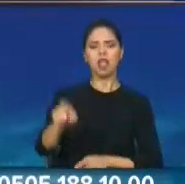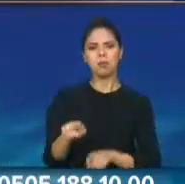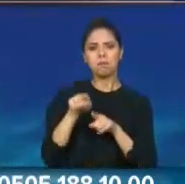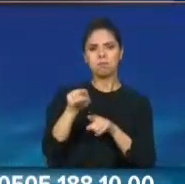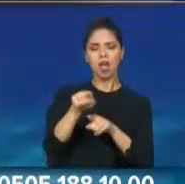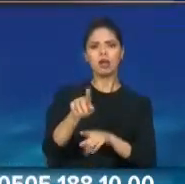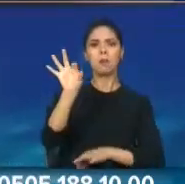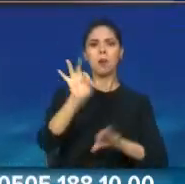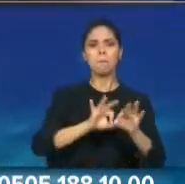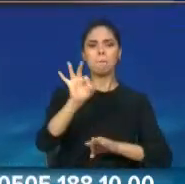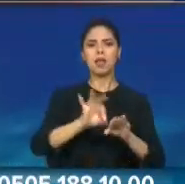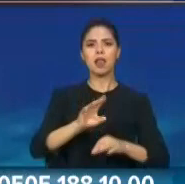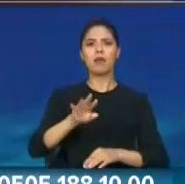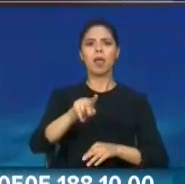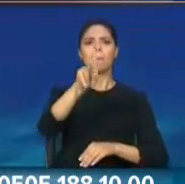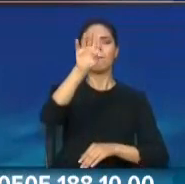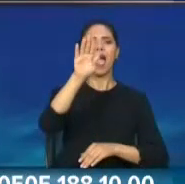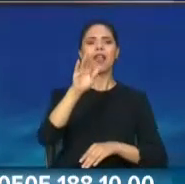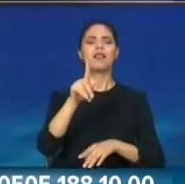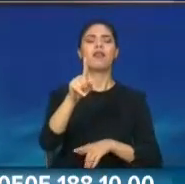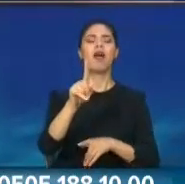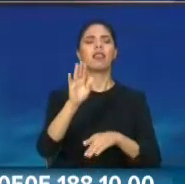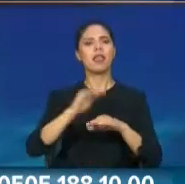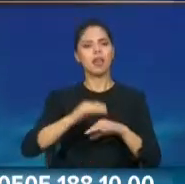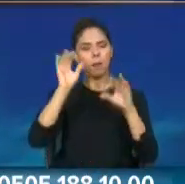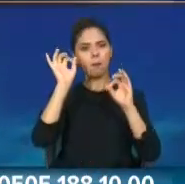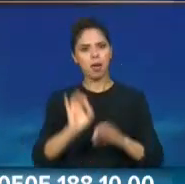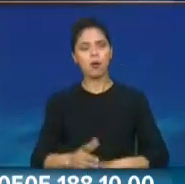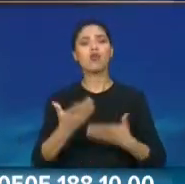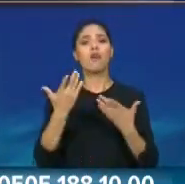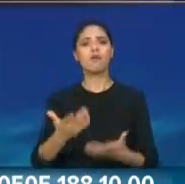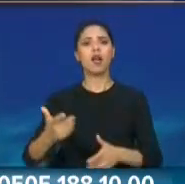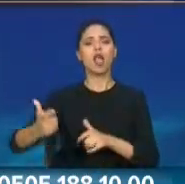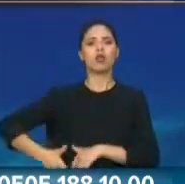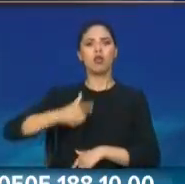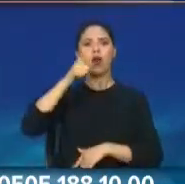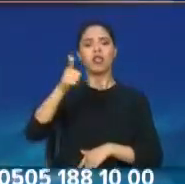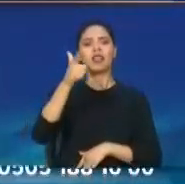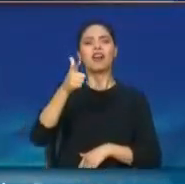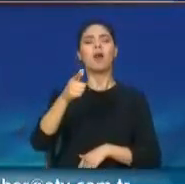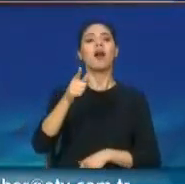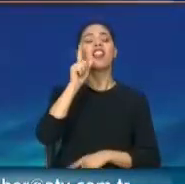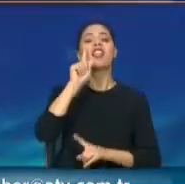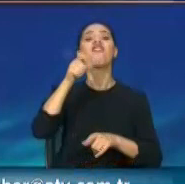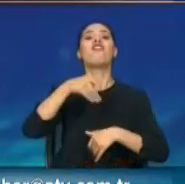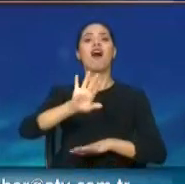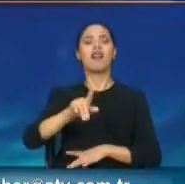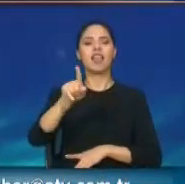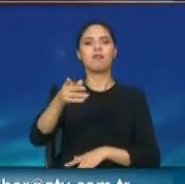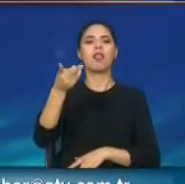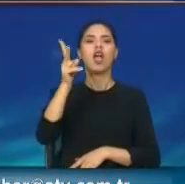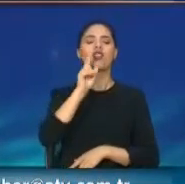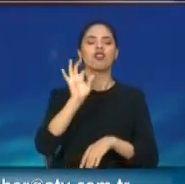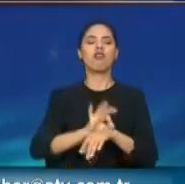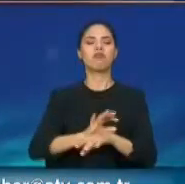takip ettiler. Planlarını da yürüyen merdivende uygulamaya koydular. Ancak güvenlik kamerasını hesaba katmamışlardı. Yakayı